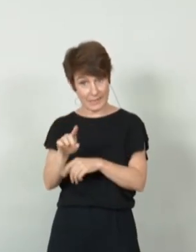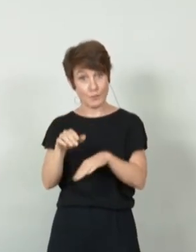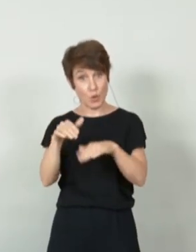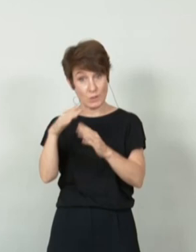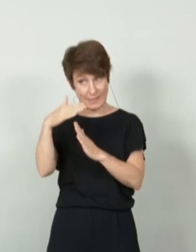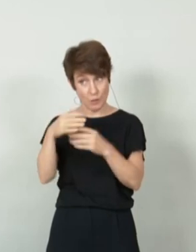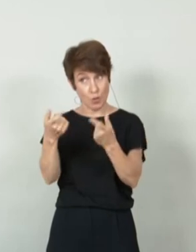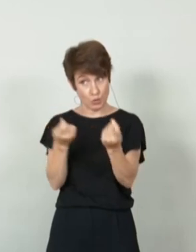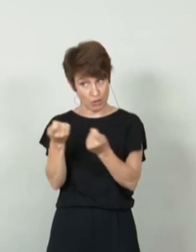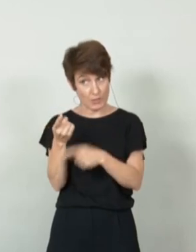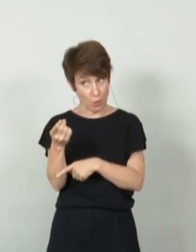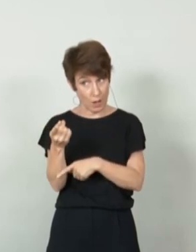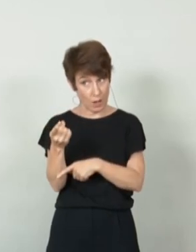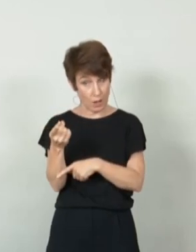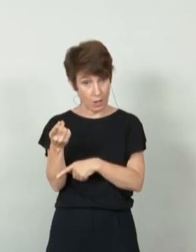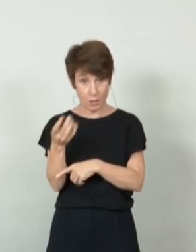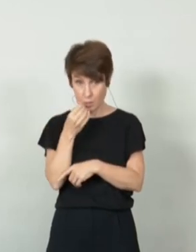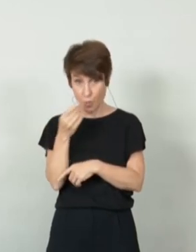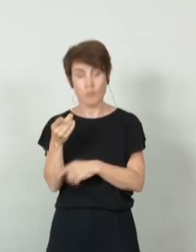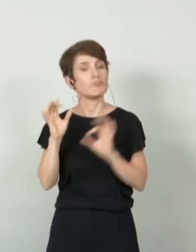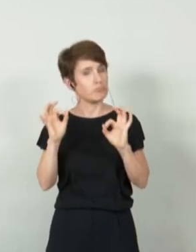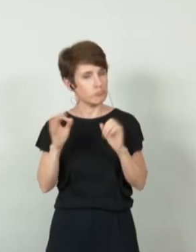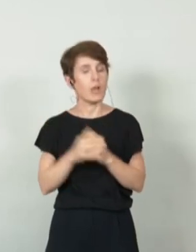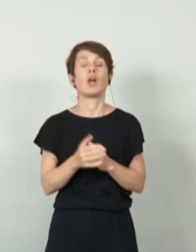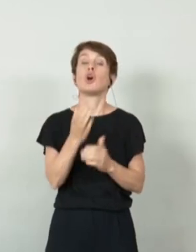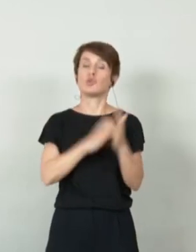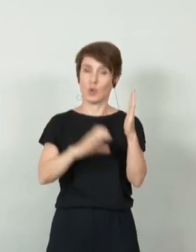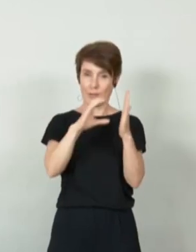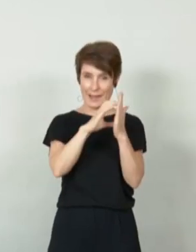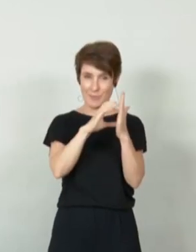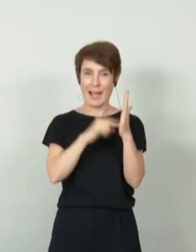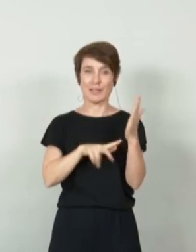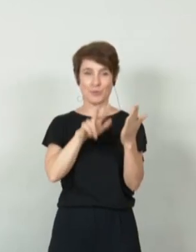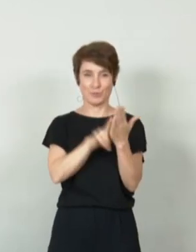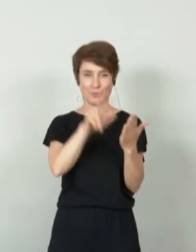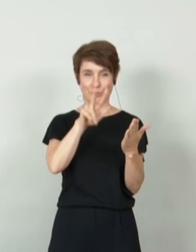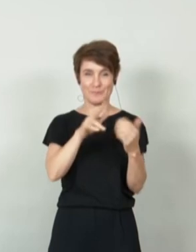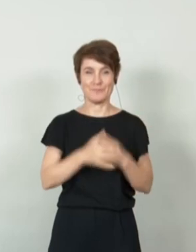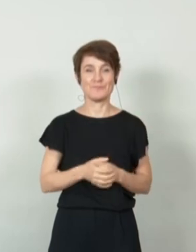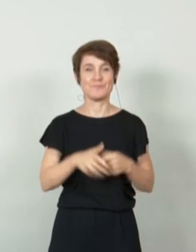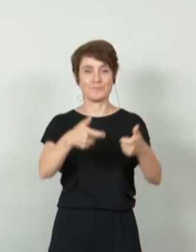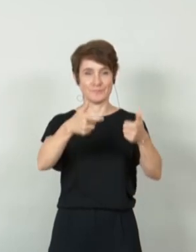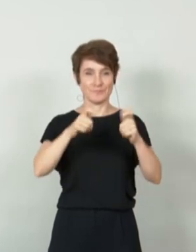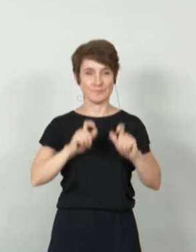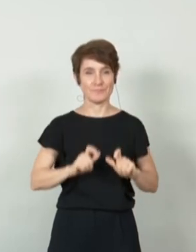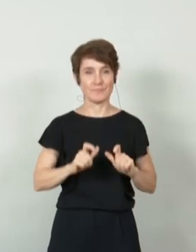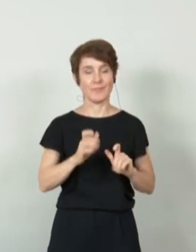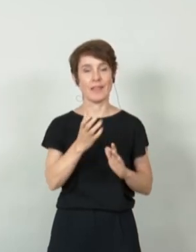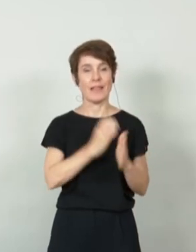OK donc cette délibération sur le compte de gestion d'adopter ensuite